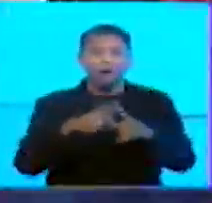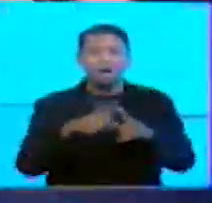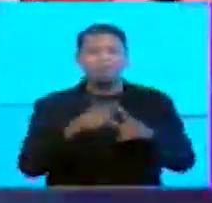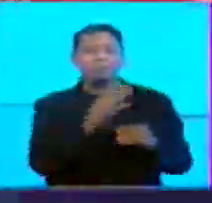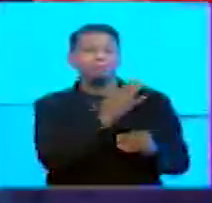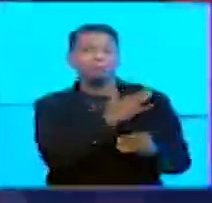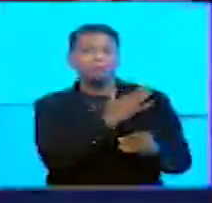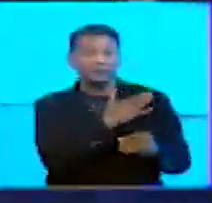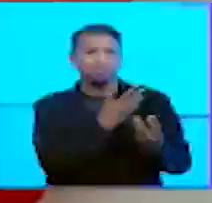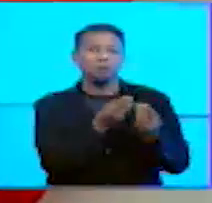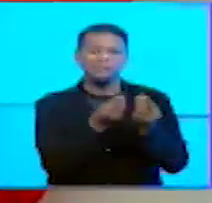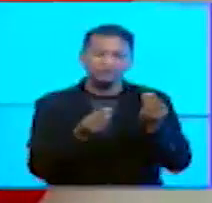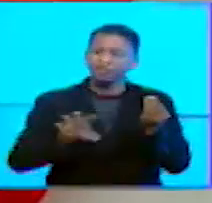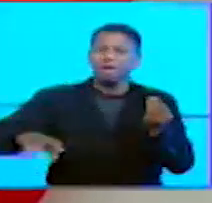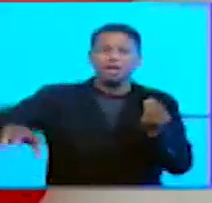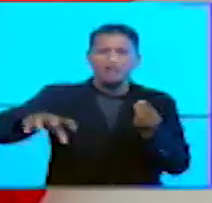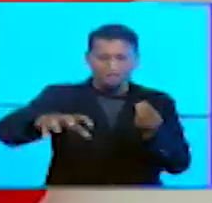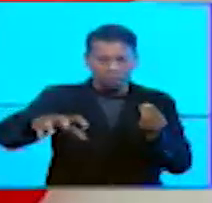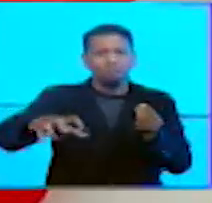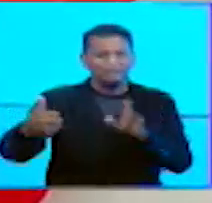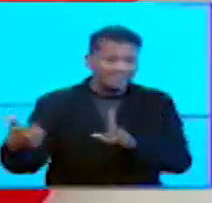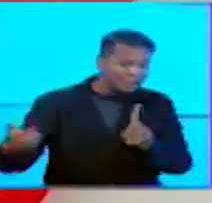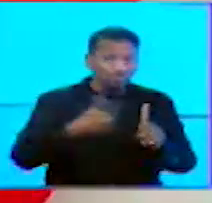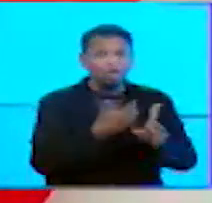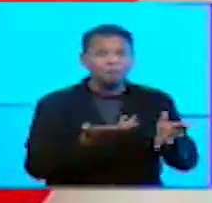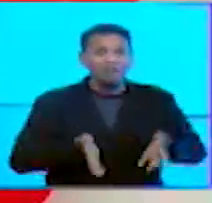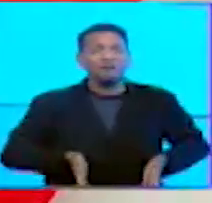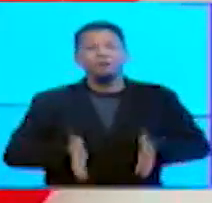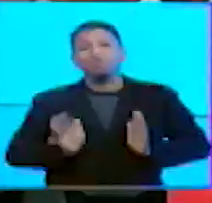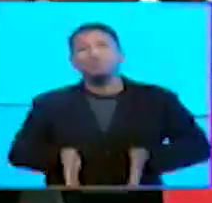tarian tortor dan lagu Batak. Tim Liputan iNews melaporkan.